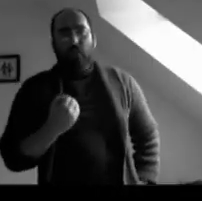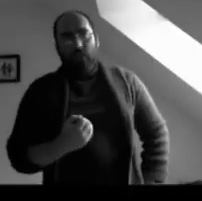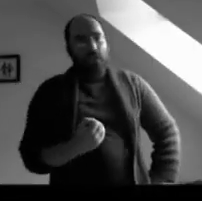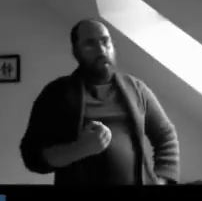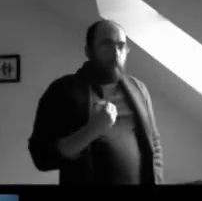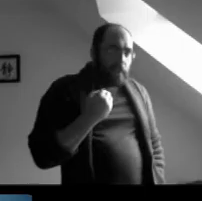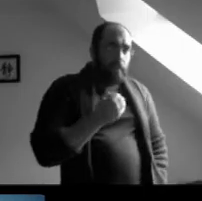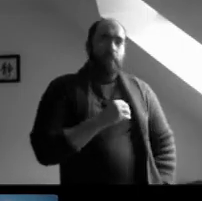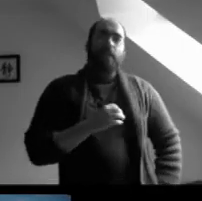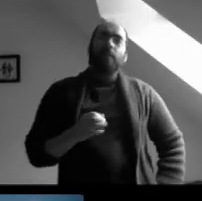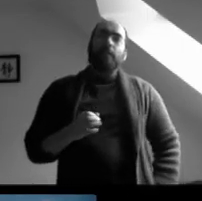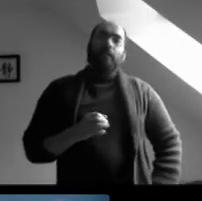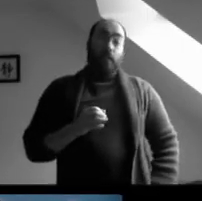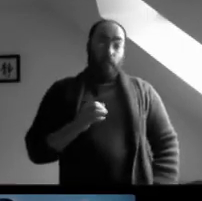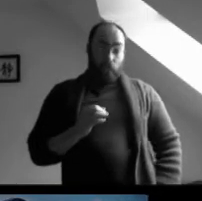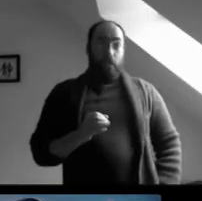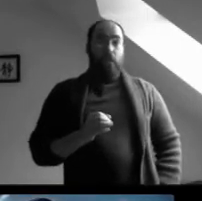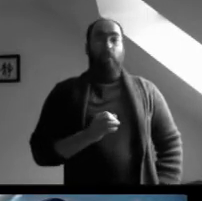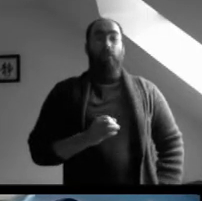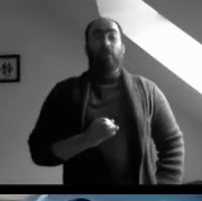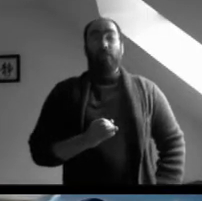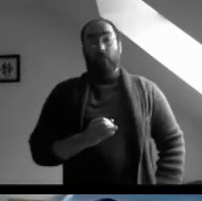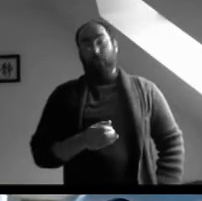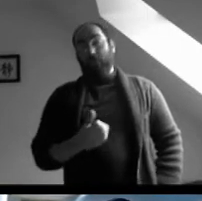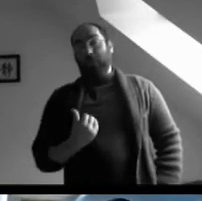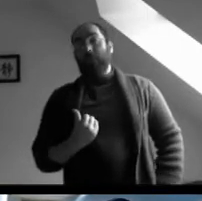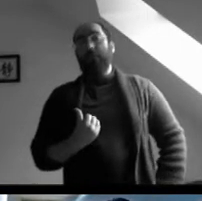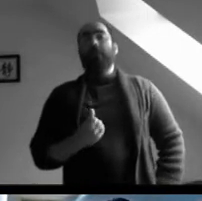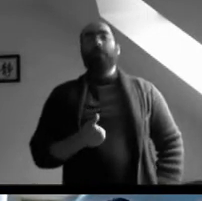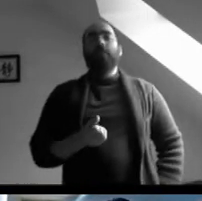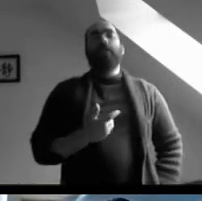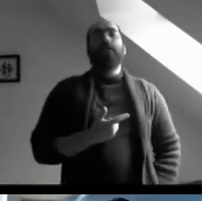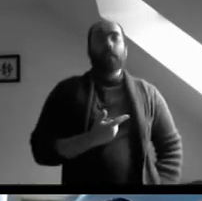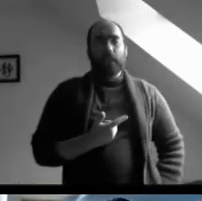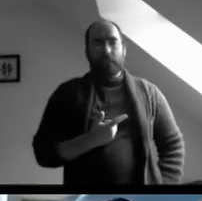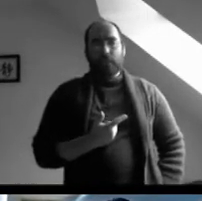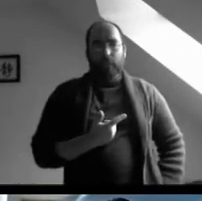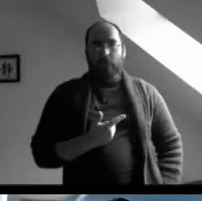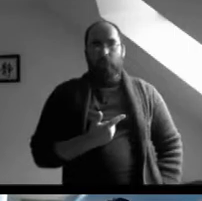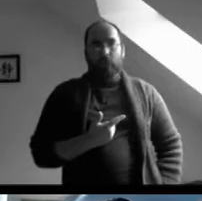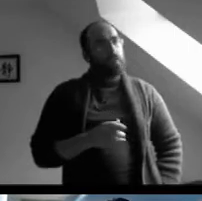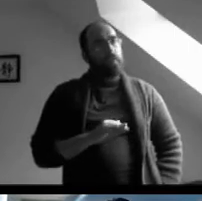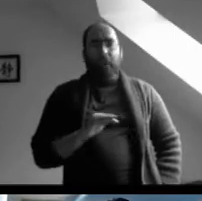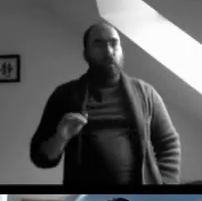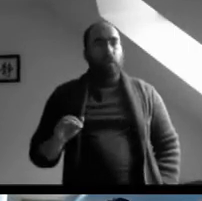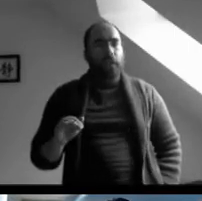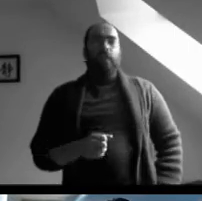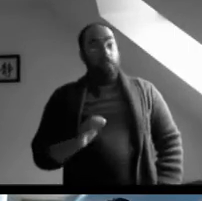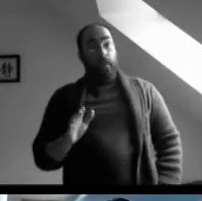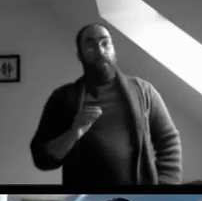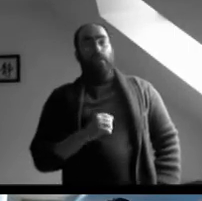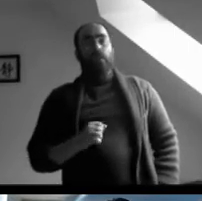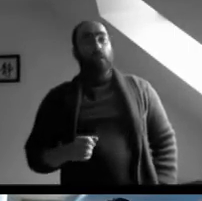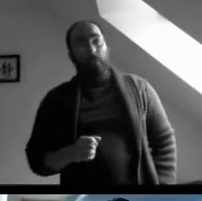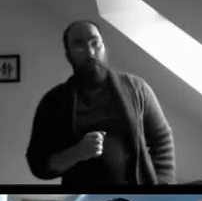Ça faisait longtemps que j'avais pas mis les pieds au cinéma, et vu l'ambiance pesante entre les lumières de téléphone et les ricaneries incessantes à voix haute, ça m'avait pas trop manqué.